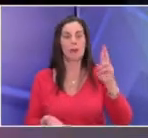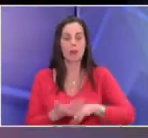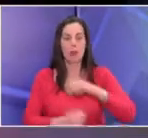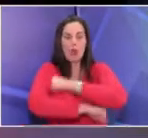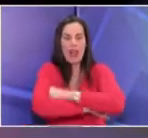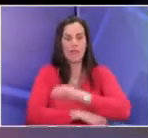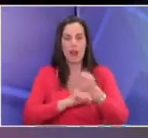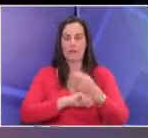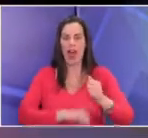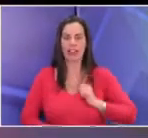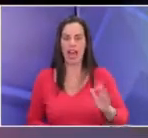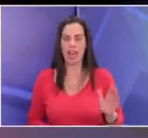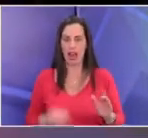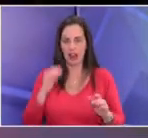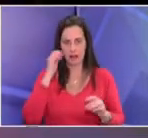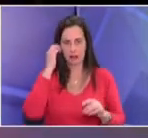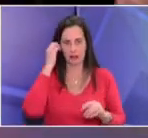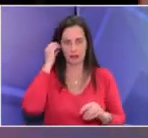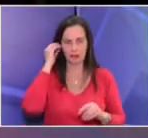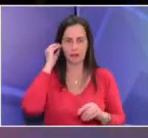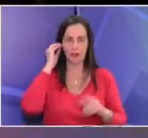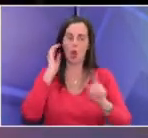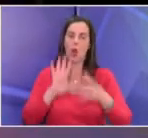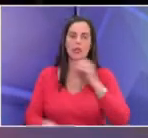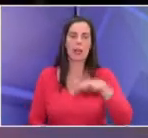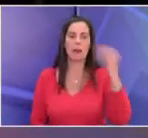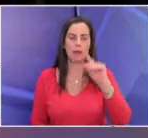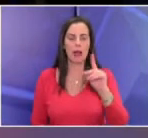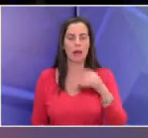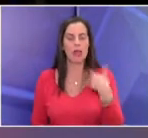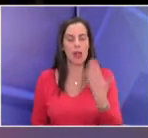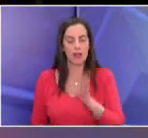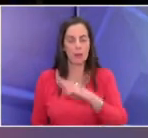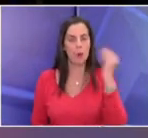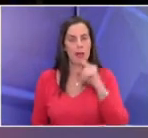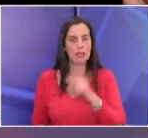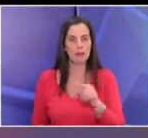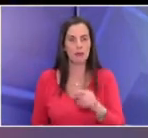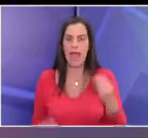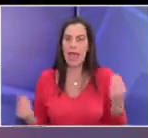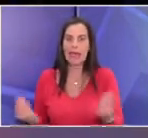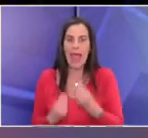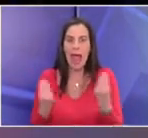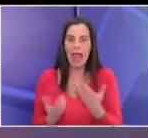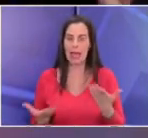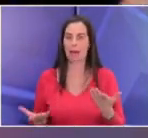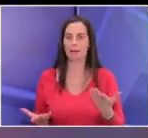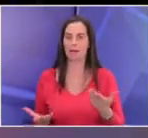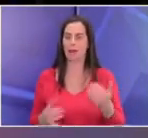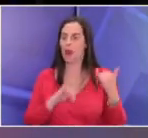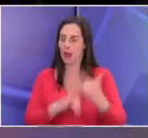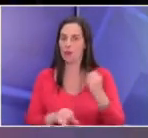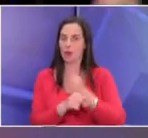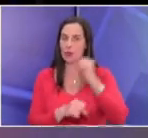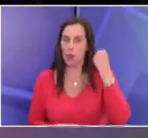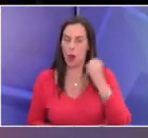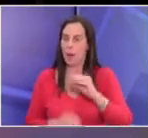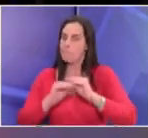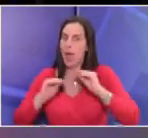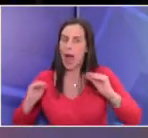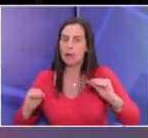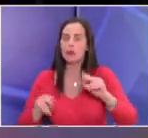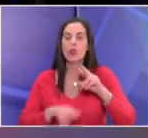5%. הכי נמוך שיש, 800 שקל. אתה יודע כמה אני אקבל שאני אהיה זקן, פנסיה על